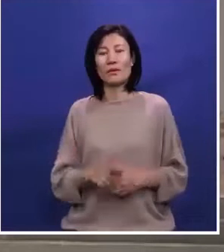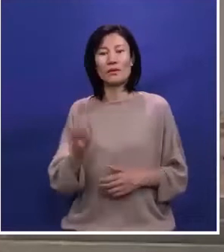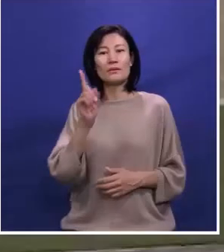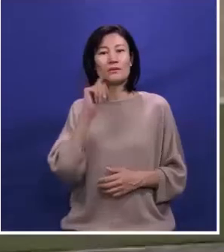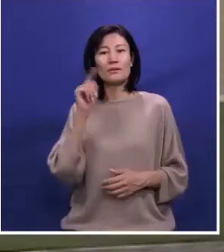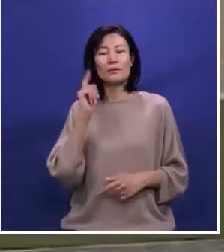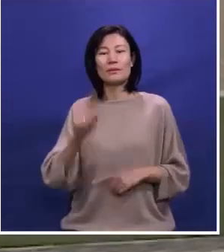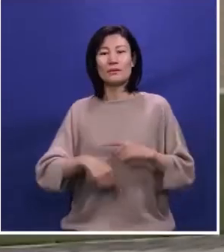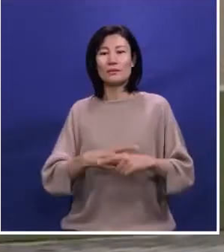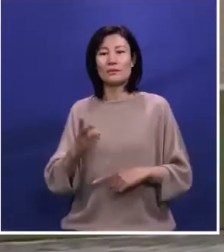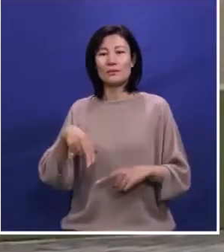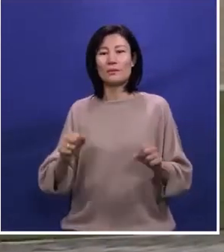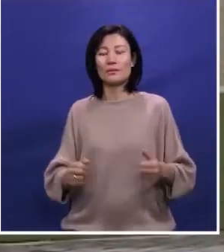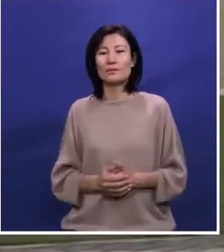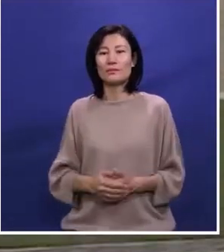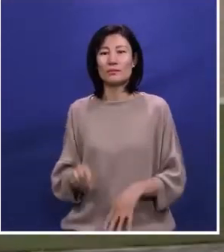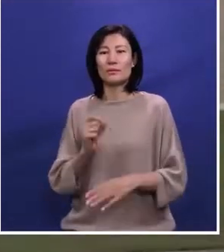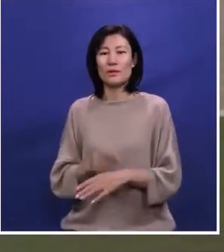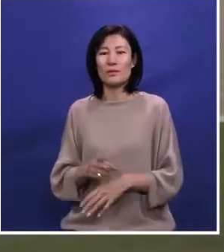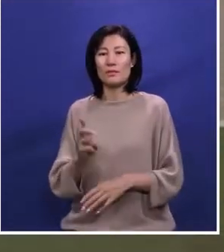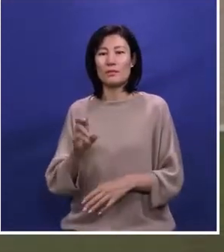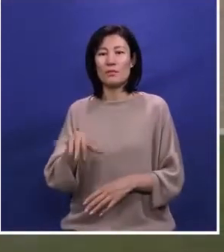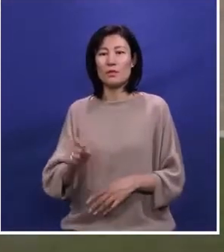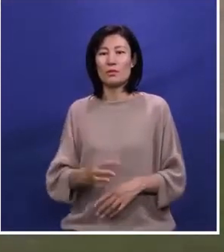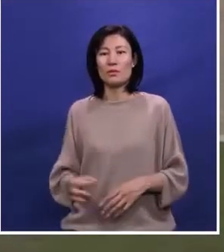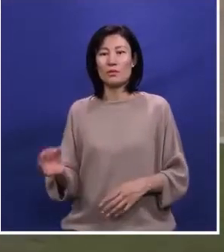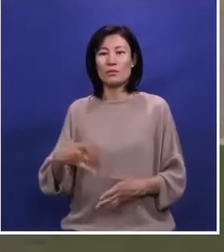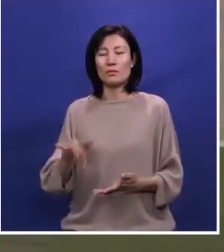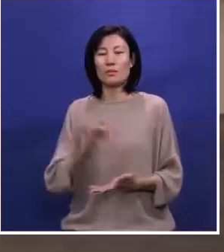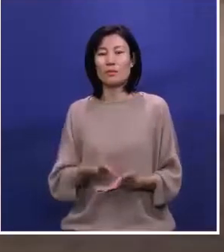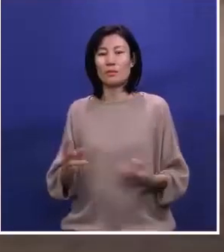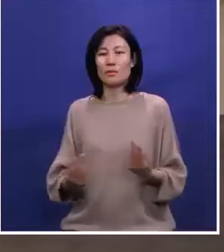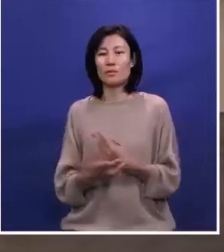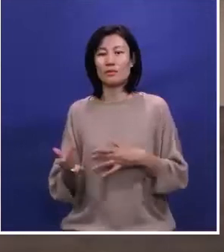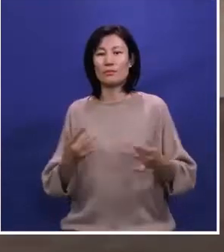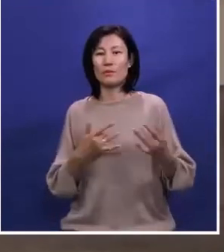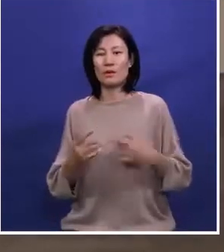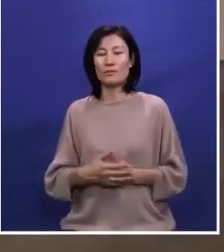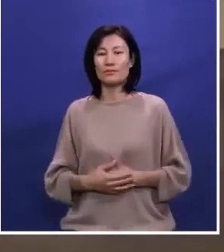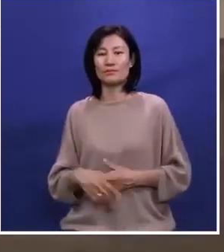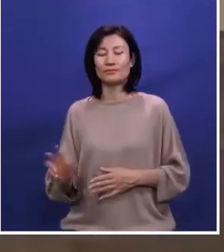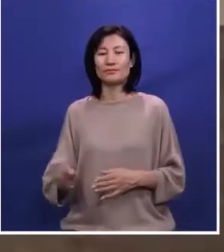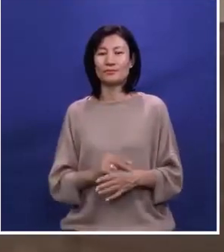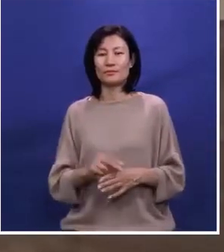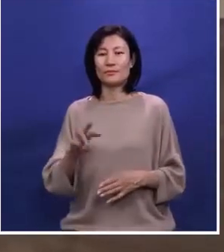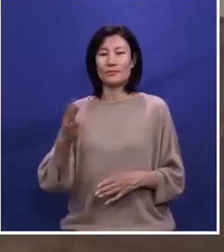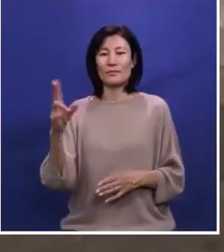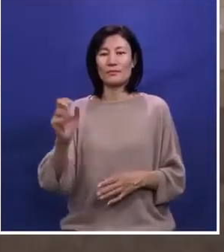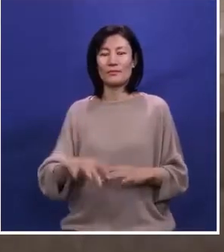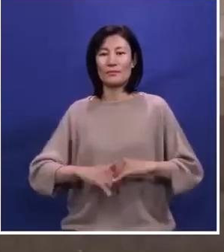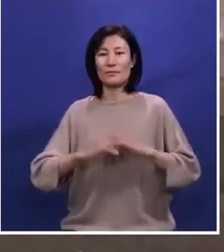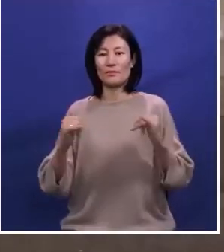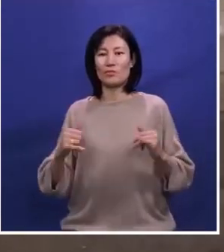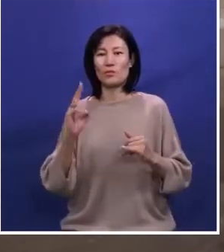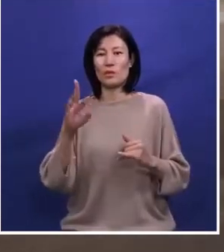желекке айналдыруға қатысты бірқатар тапсырмалар берді. Облыс орталығындағы рухани мәдени орталықты абаттандыру мақсатында ірі